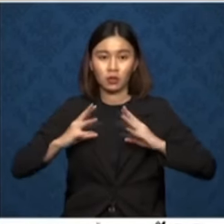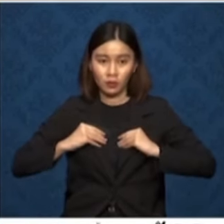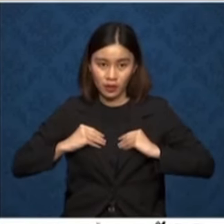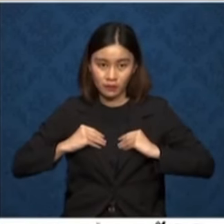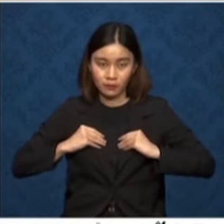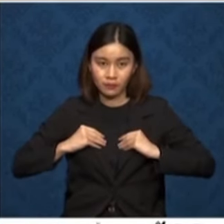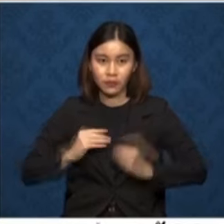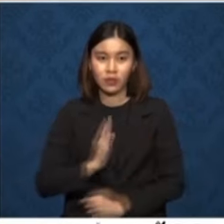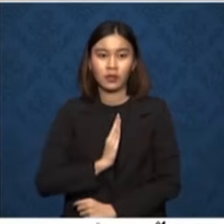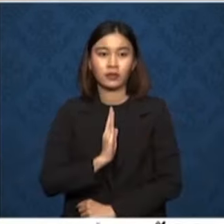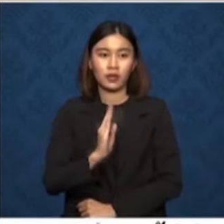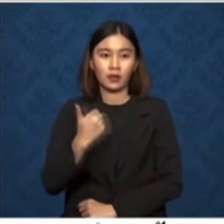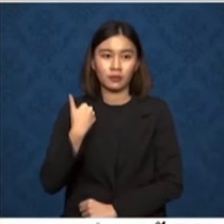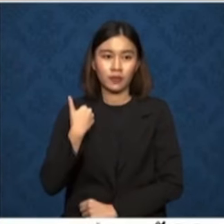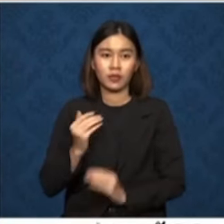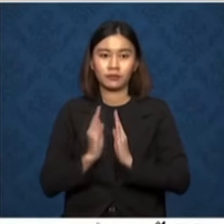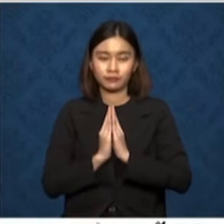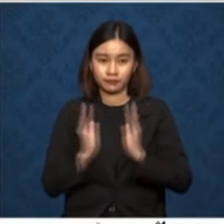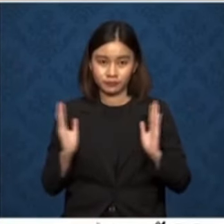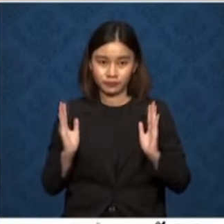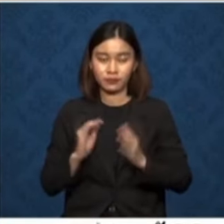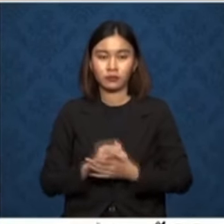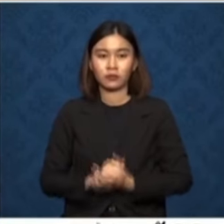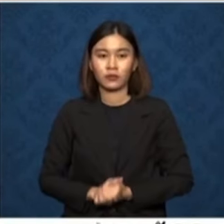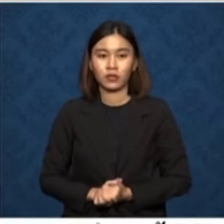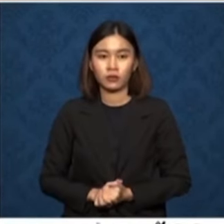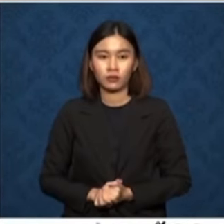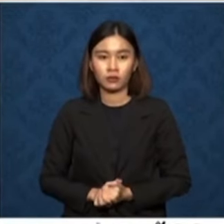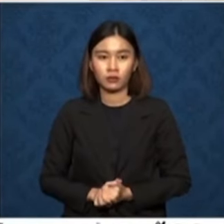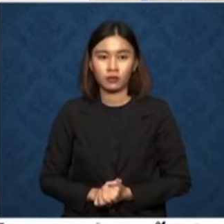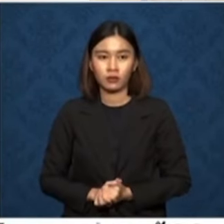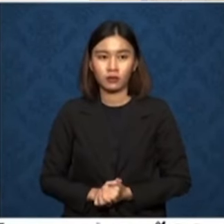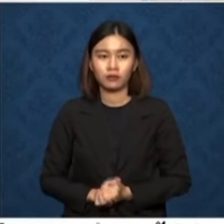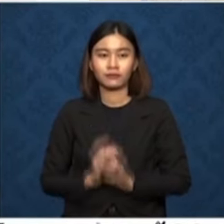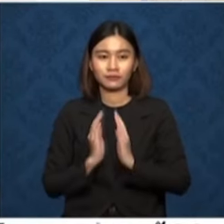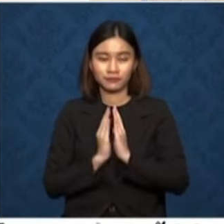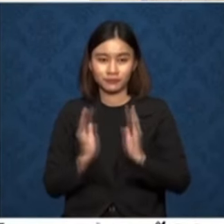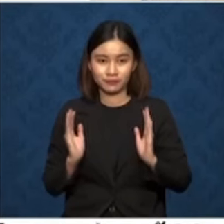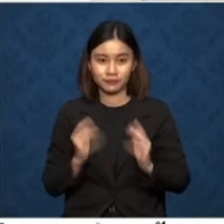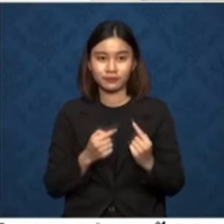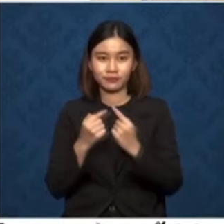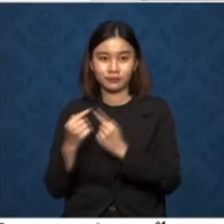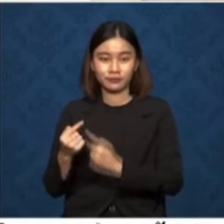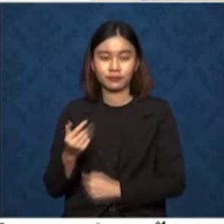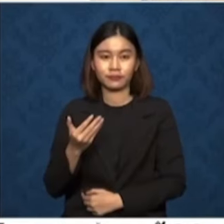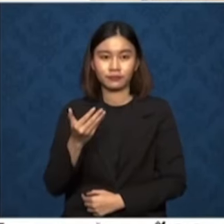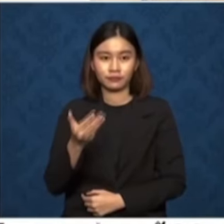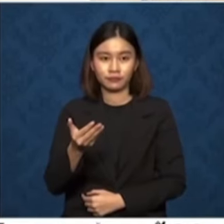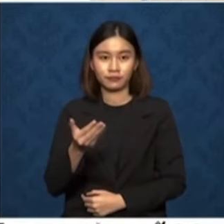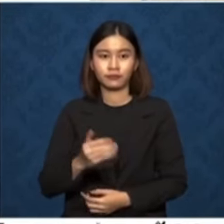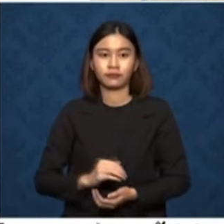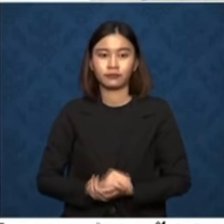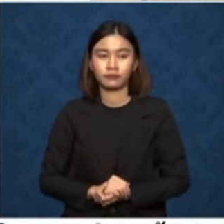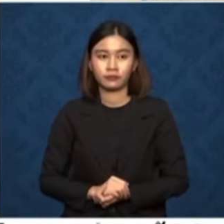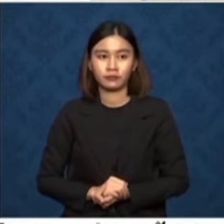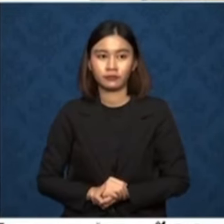และความเป็นธรรมค่ะขอบคุณค่ะ ครับขอบคุณครับต่อไปท่านสิริธา